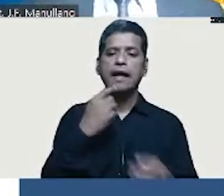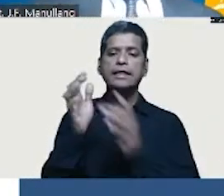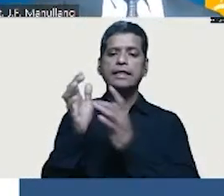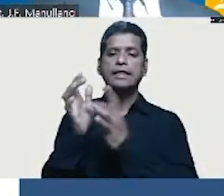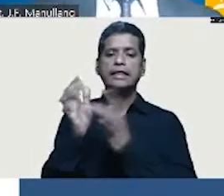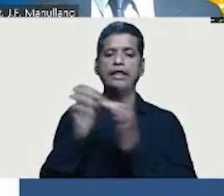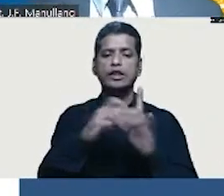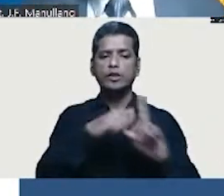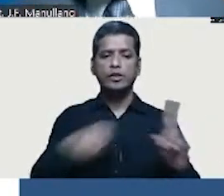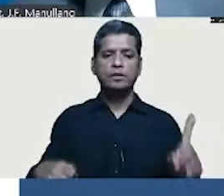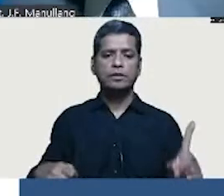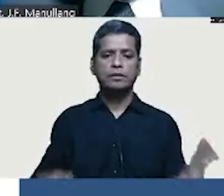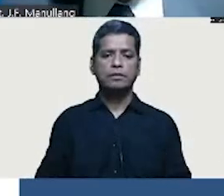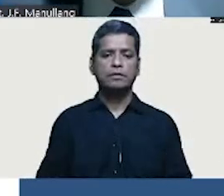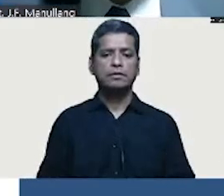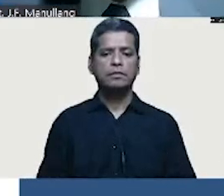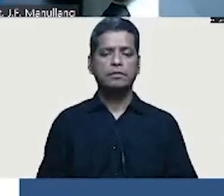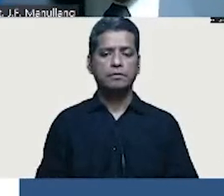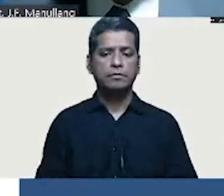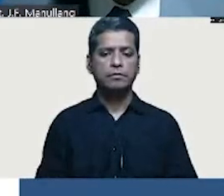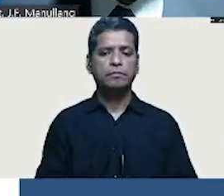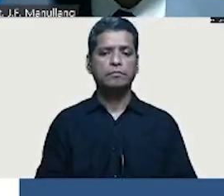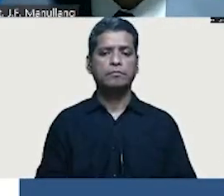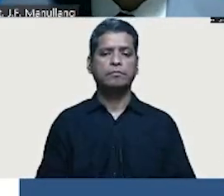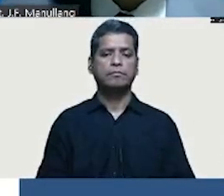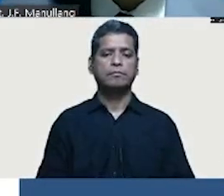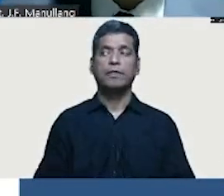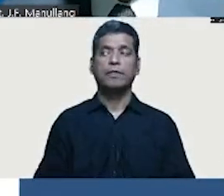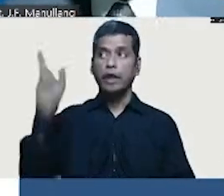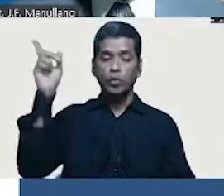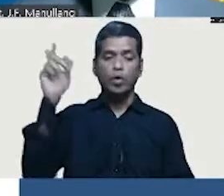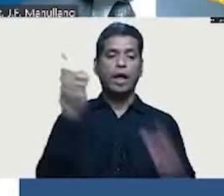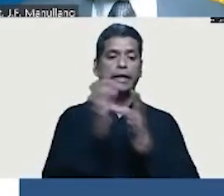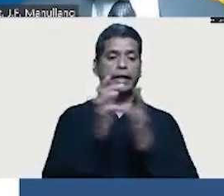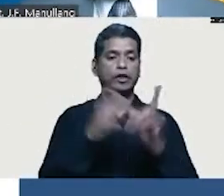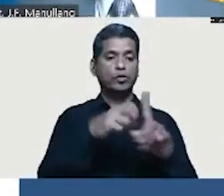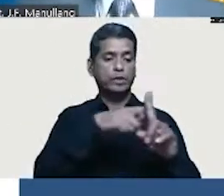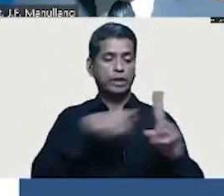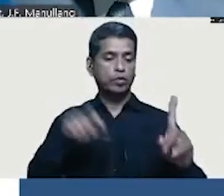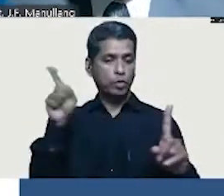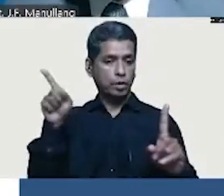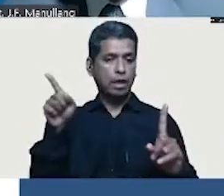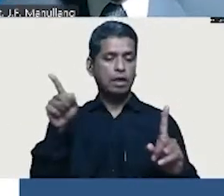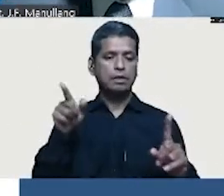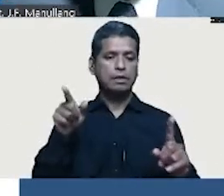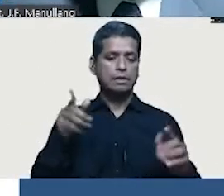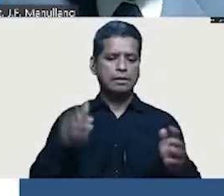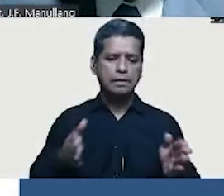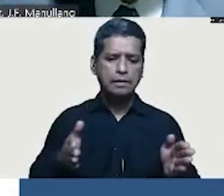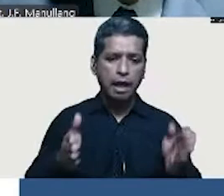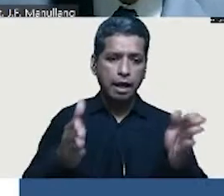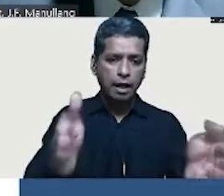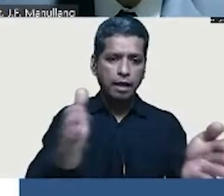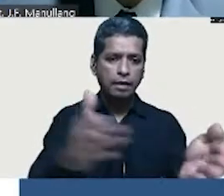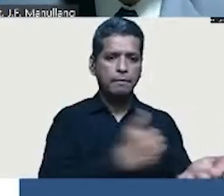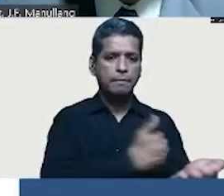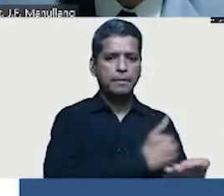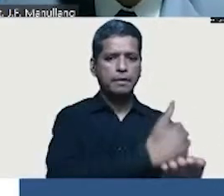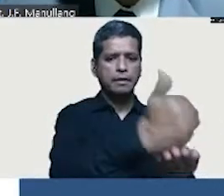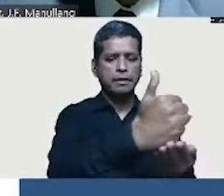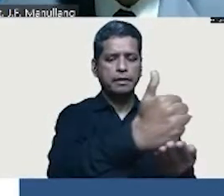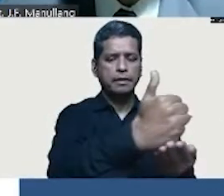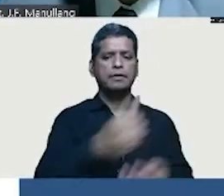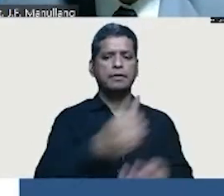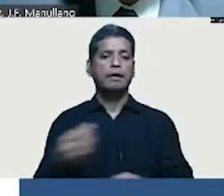karena kecelakaan jalan kebenaran dan keselamatan diri segala sesuatu kenyataan yang diberkati Tuhan melalui